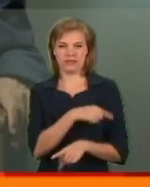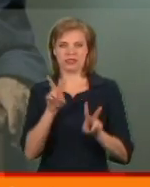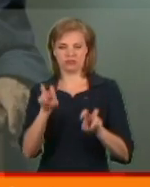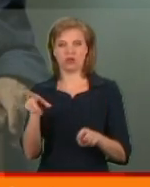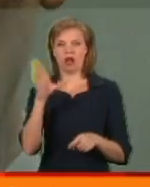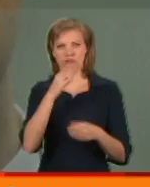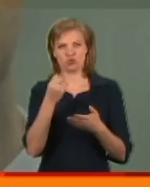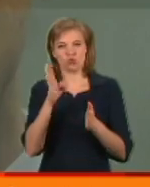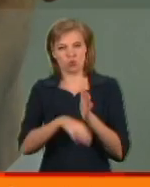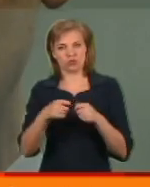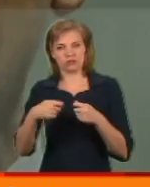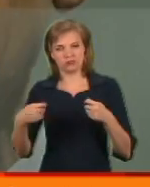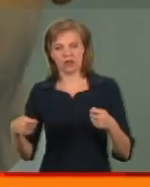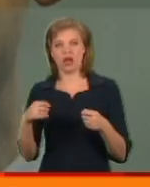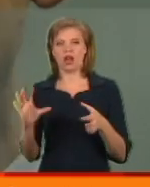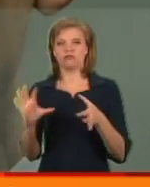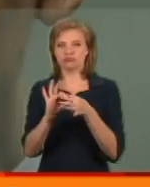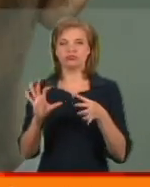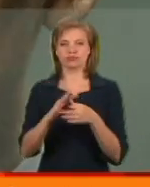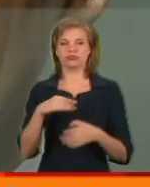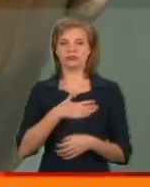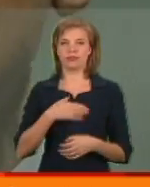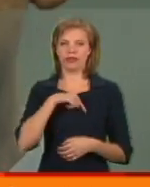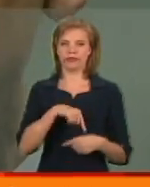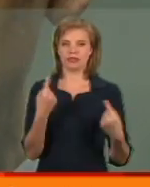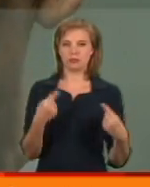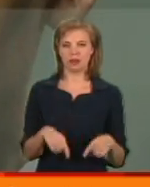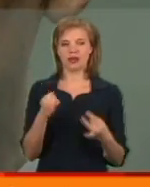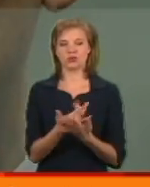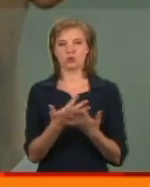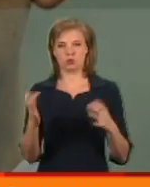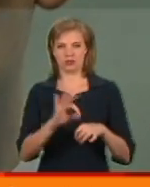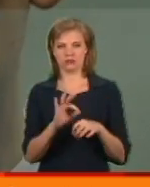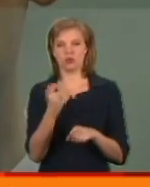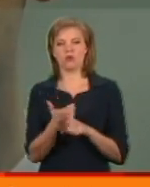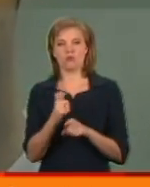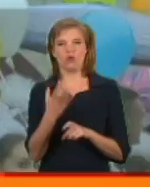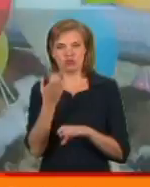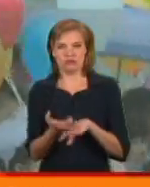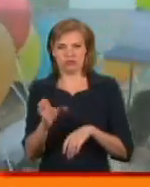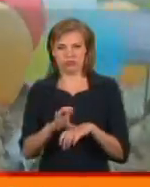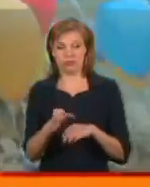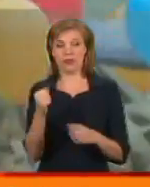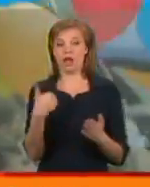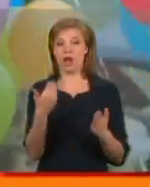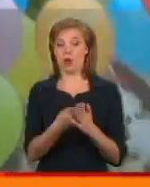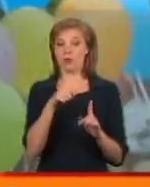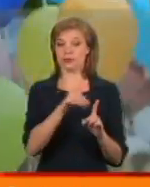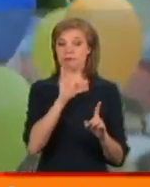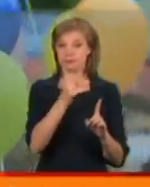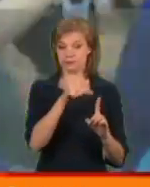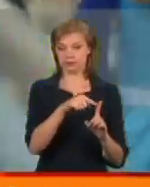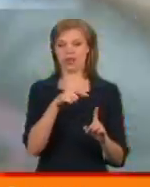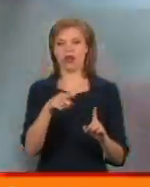дальше затянуться, подтягивать за собой там, депрессию и другие диагнозы, более тяжелые еще. А от Марія,